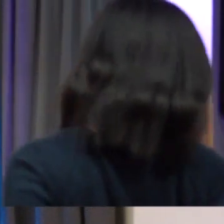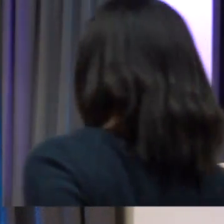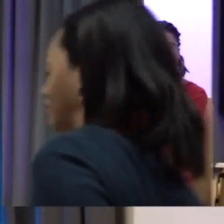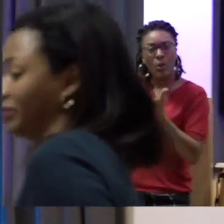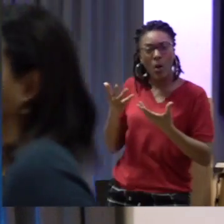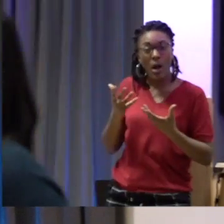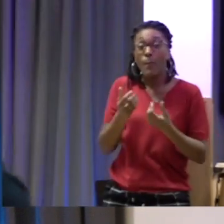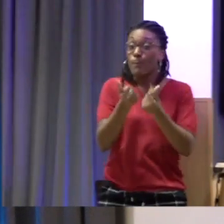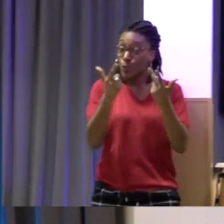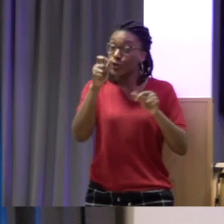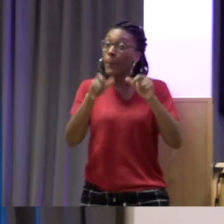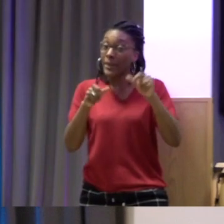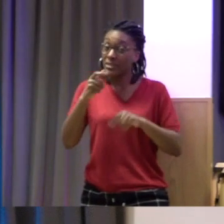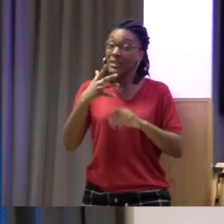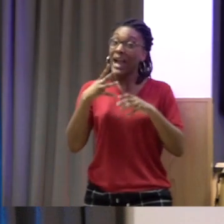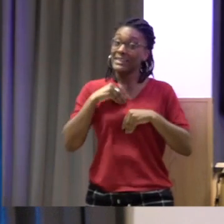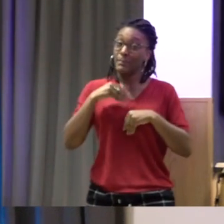l'invitation, Dieu,